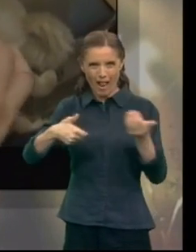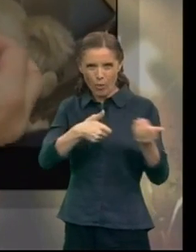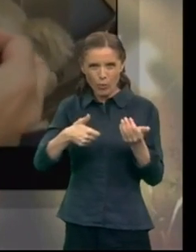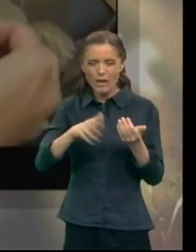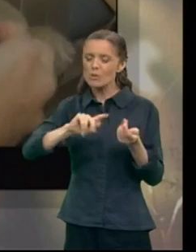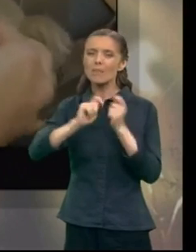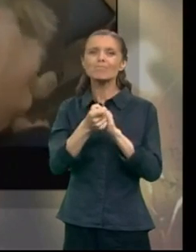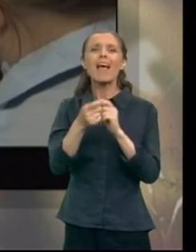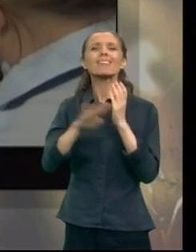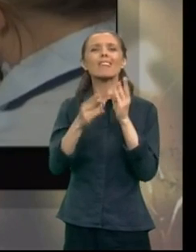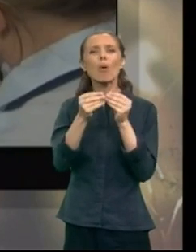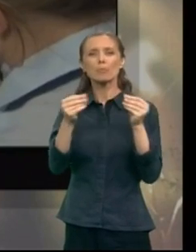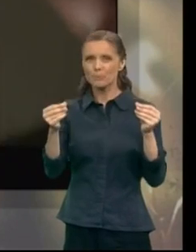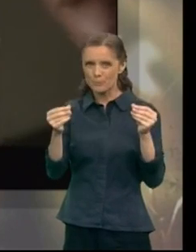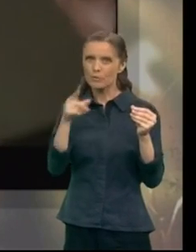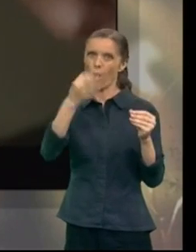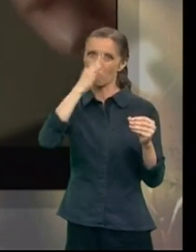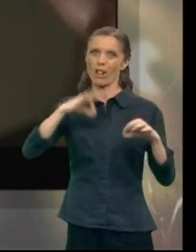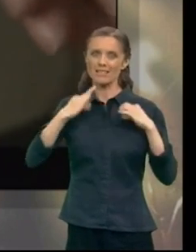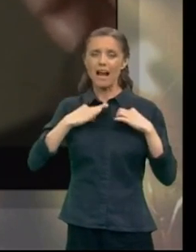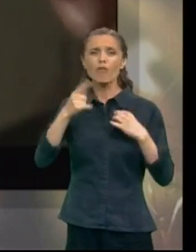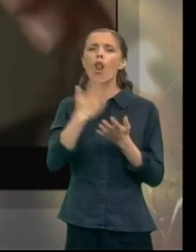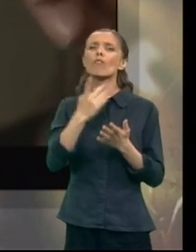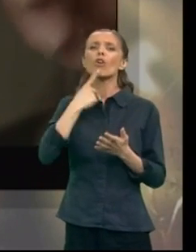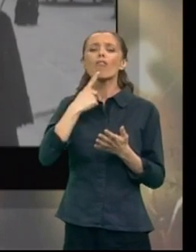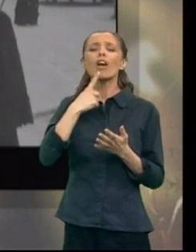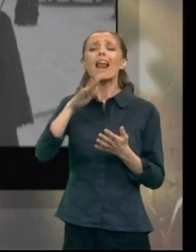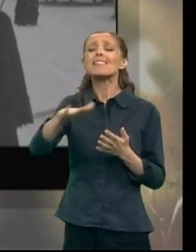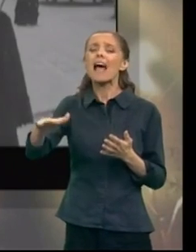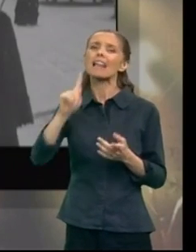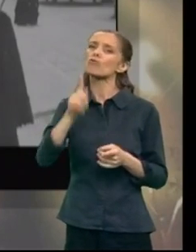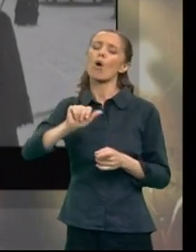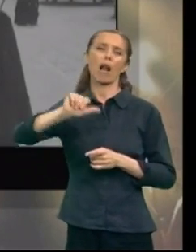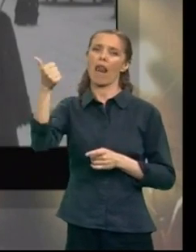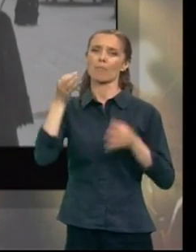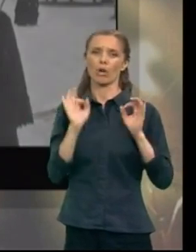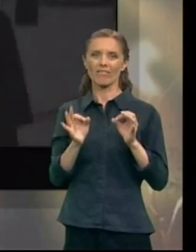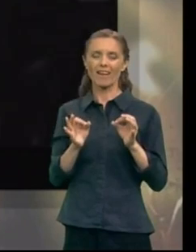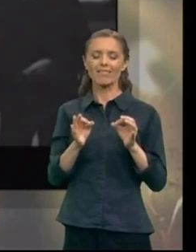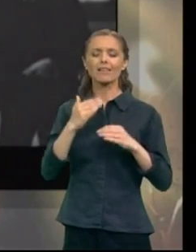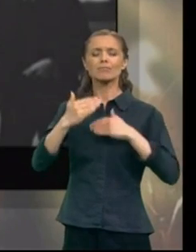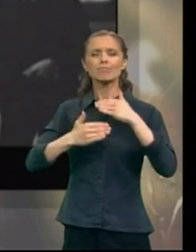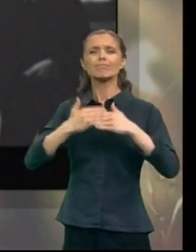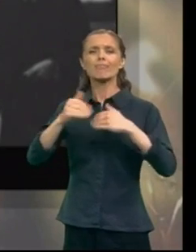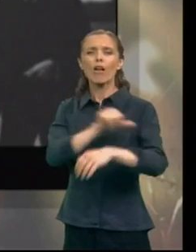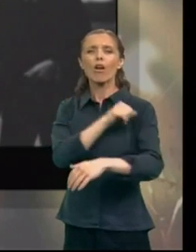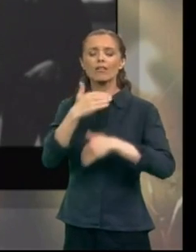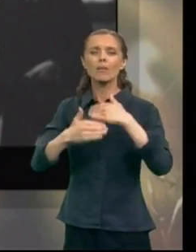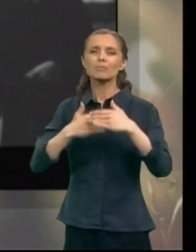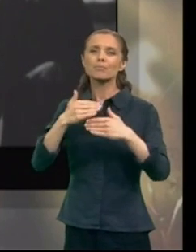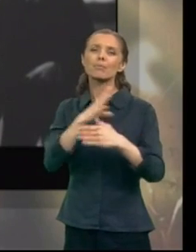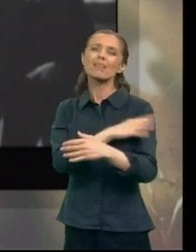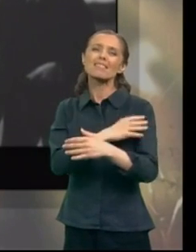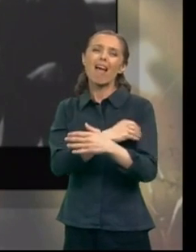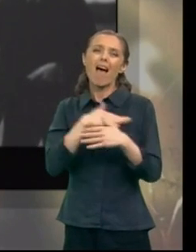moto bio je: samo je najbolje, dovoljno dobro za našu decu. S godinama je postajala slabija i sve češće samo sedela i posmatrala svet